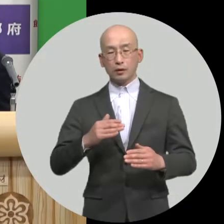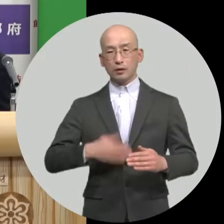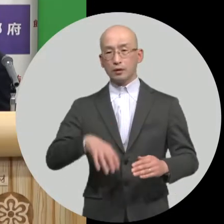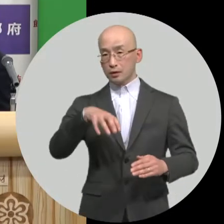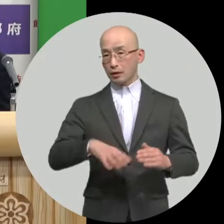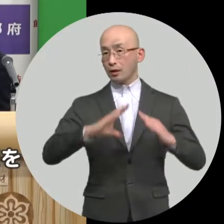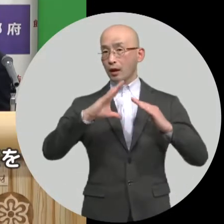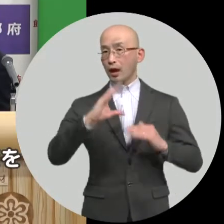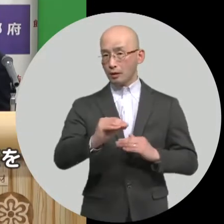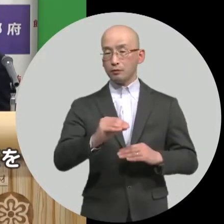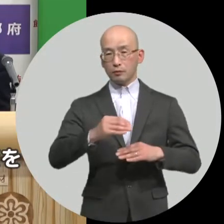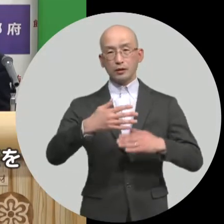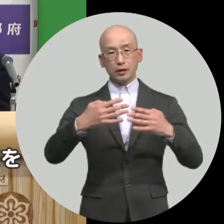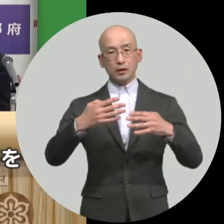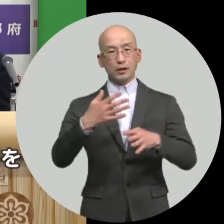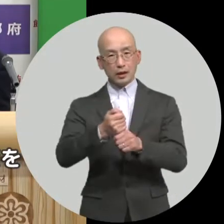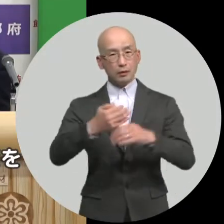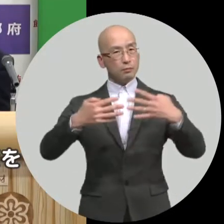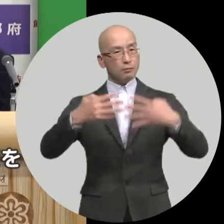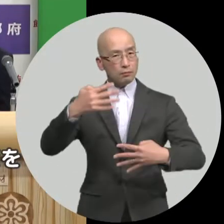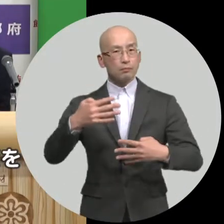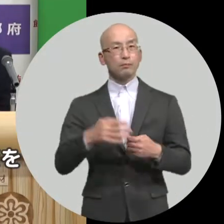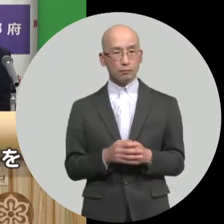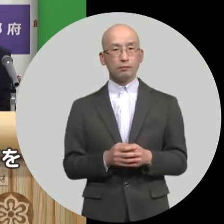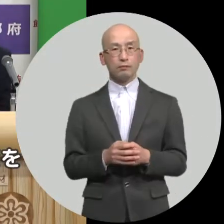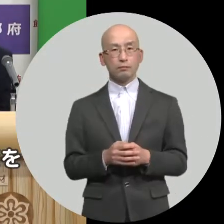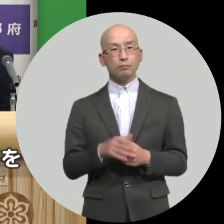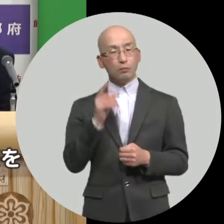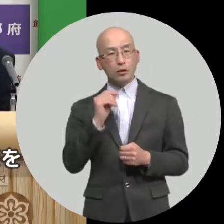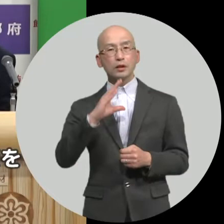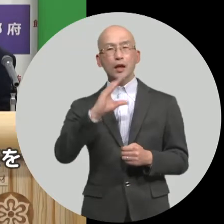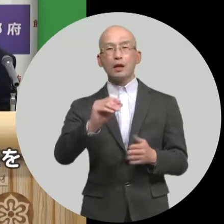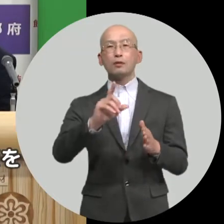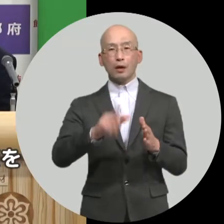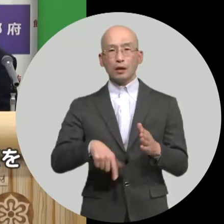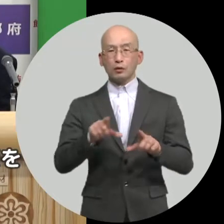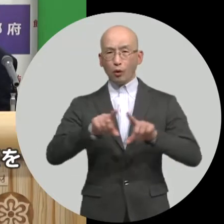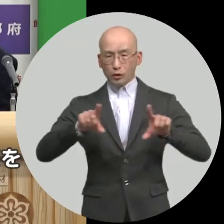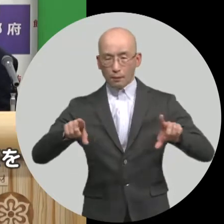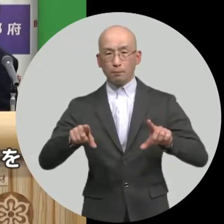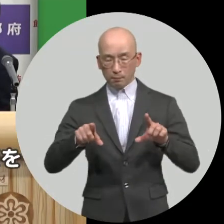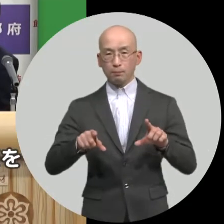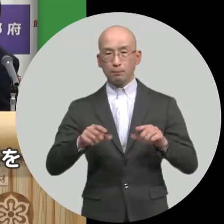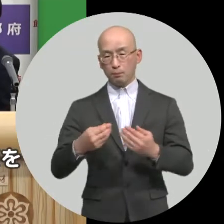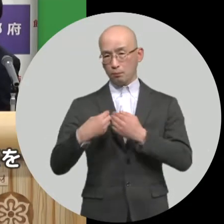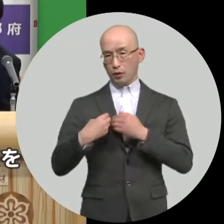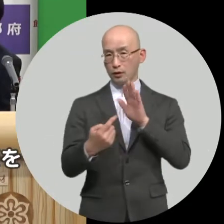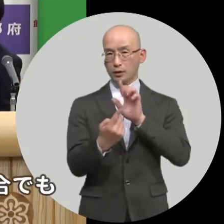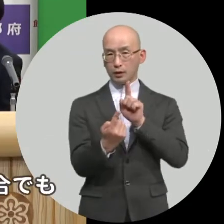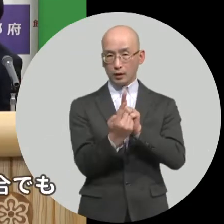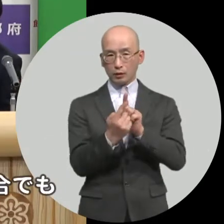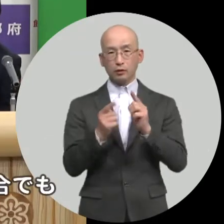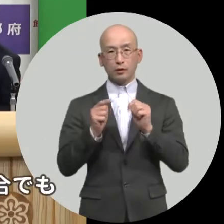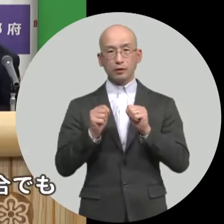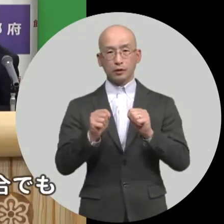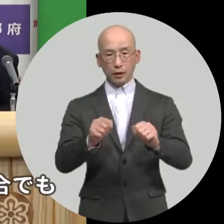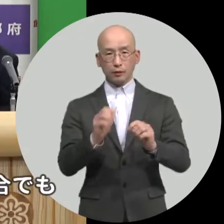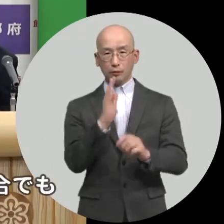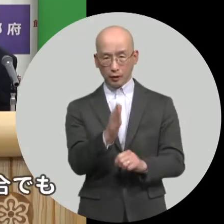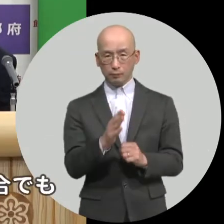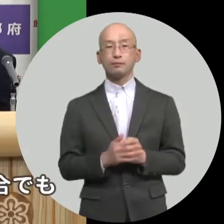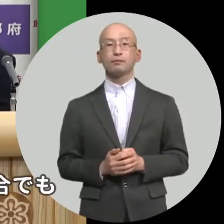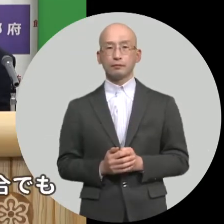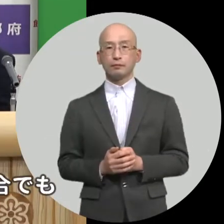ということと、規制される場合については当然でございますが、感染防止対策を徹底していただく。それから、帰省先